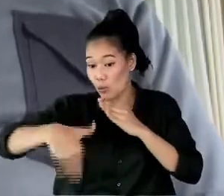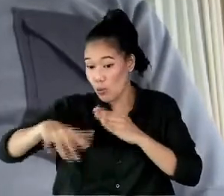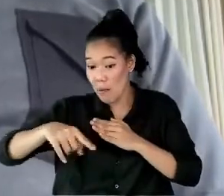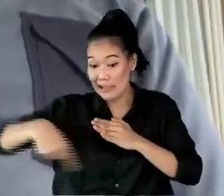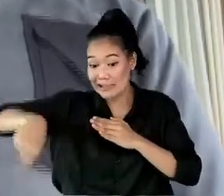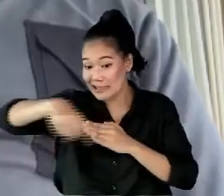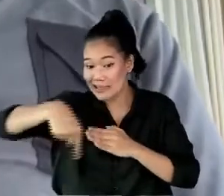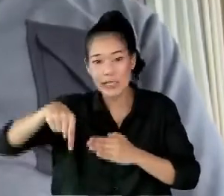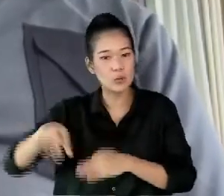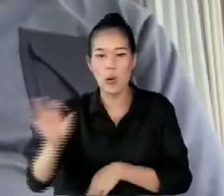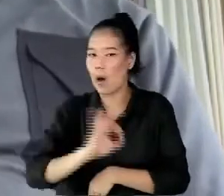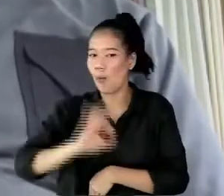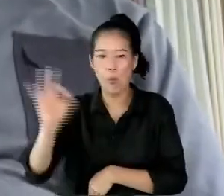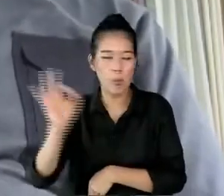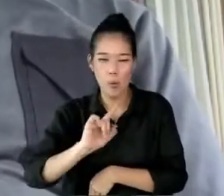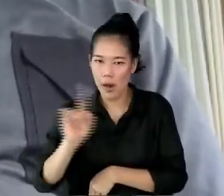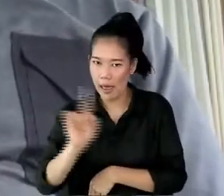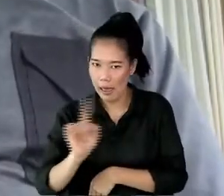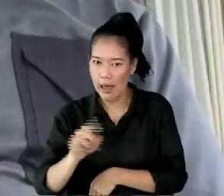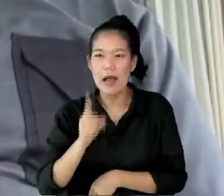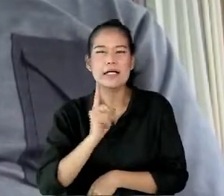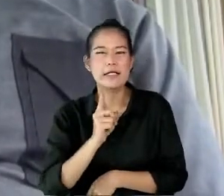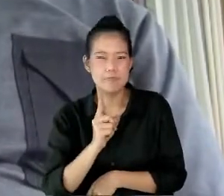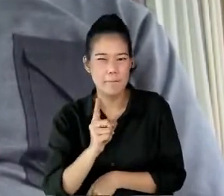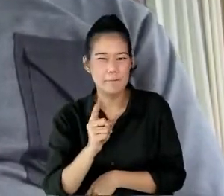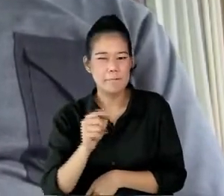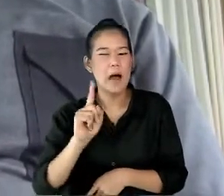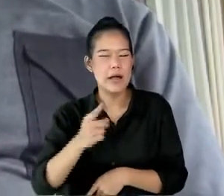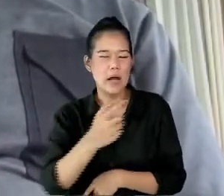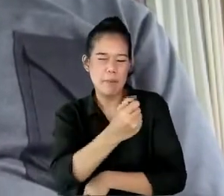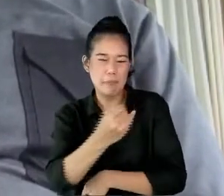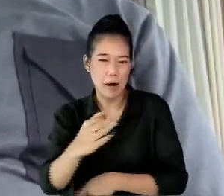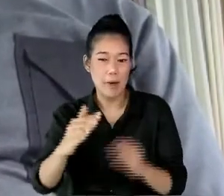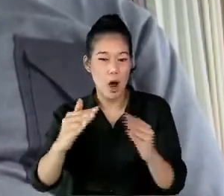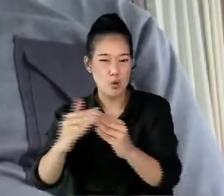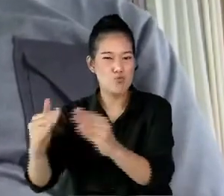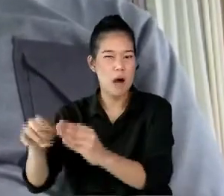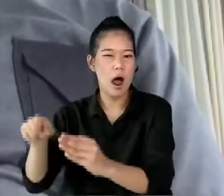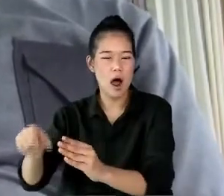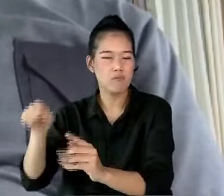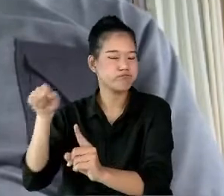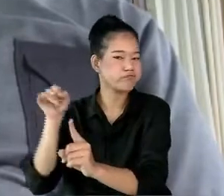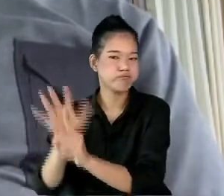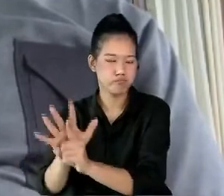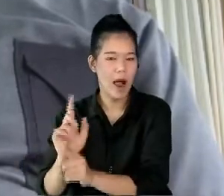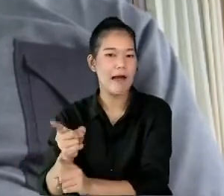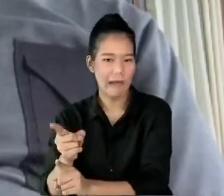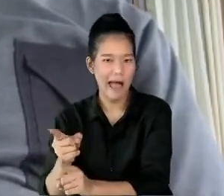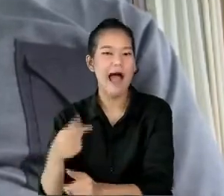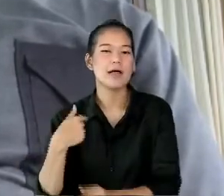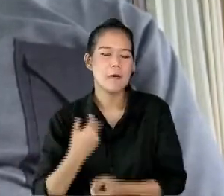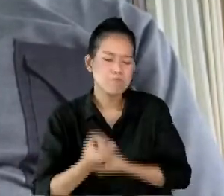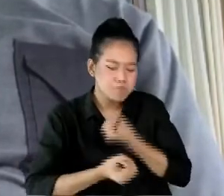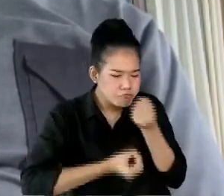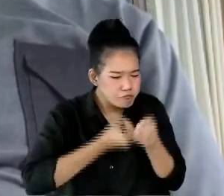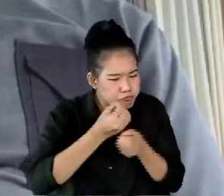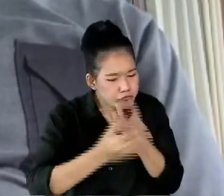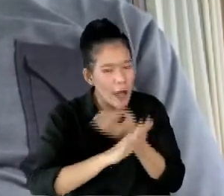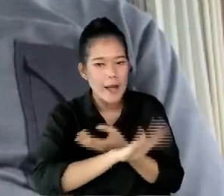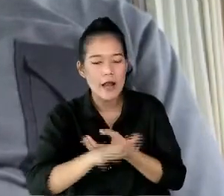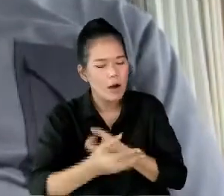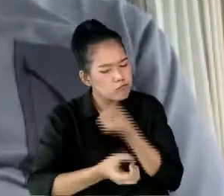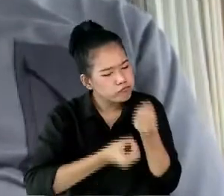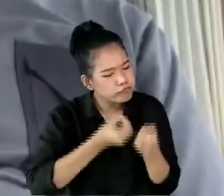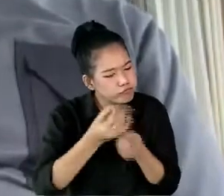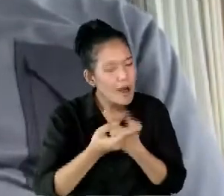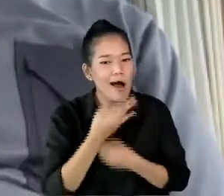perumahan karena emang ada beberapa rumah juga yang terpapar. Jadi kita kasih pengertian mereka,